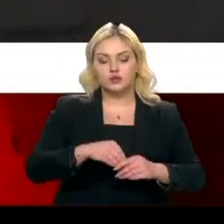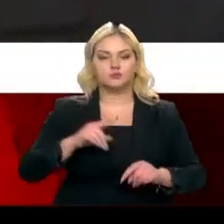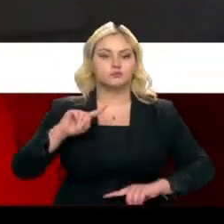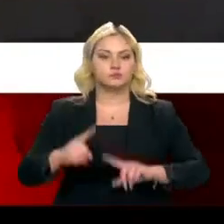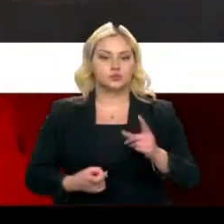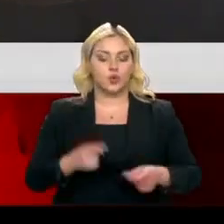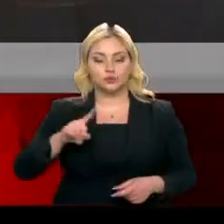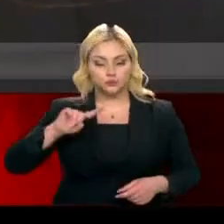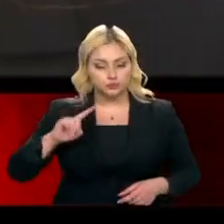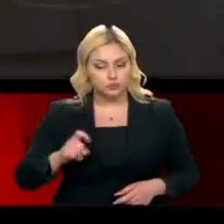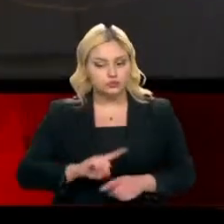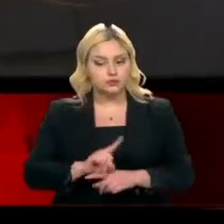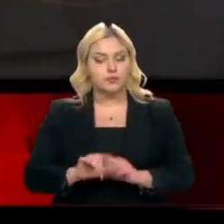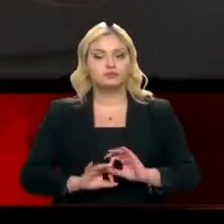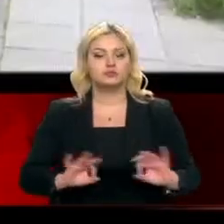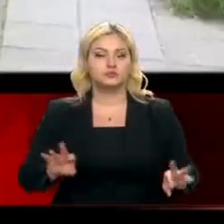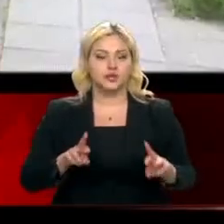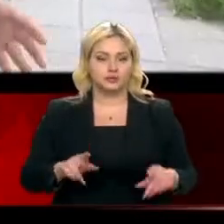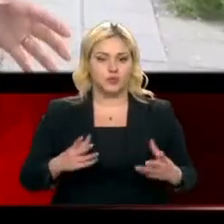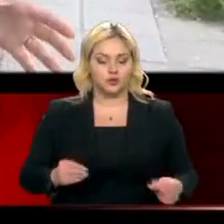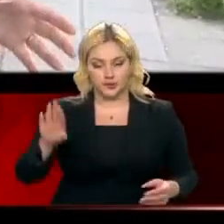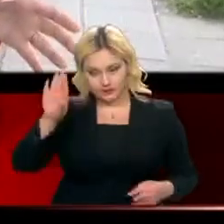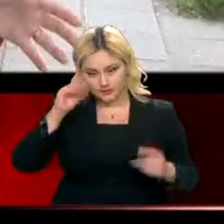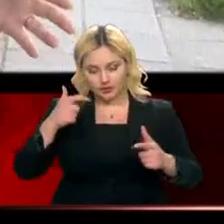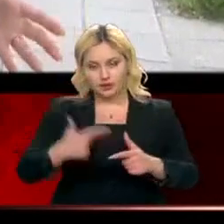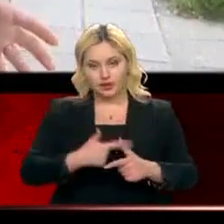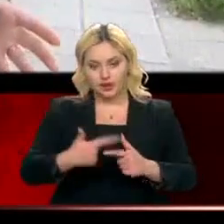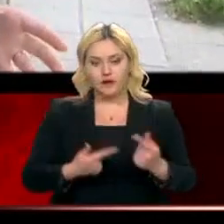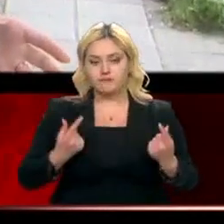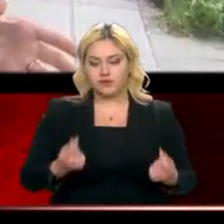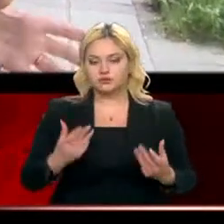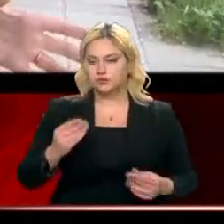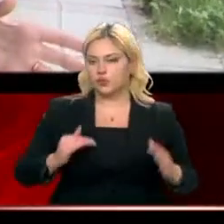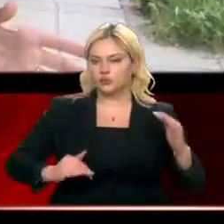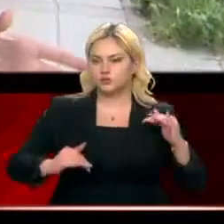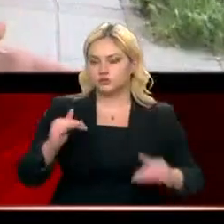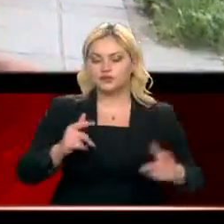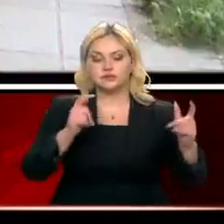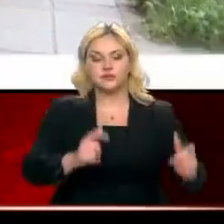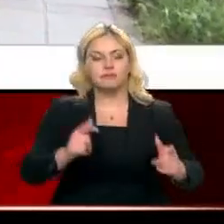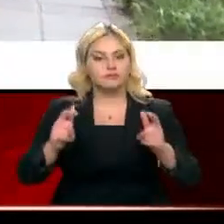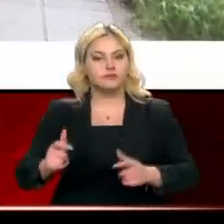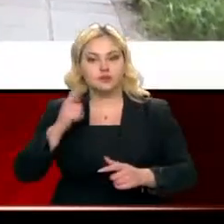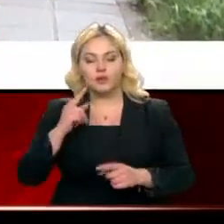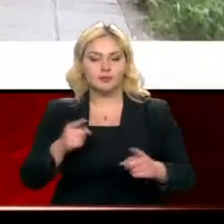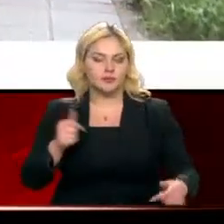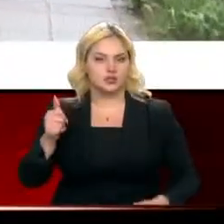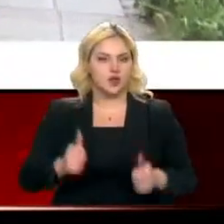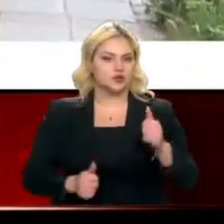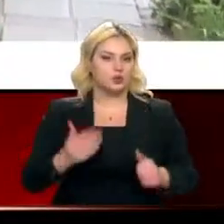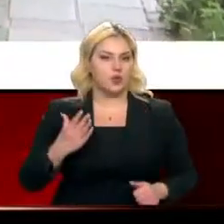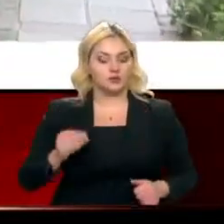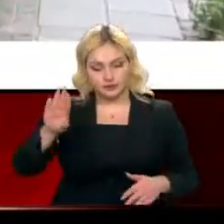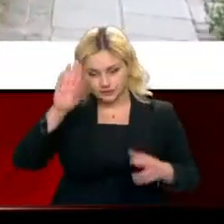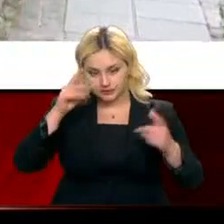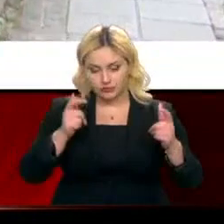bulabiliyorum. O da bulduğum zaman da mucize niyetine geçiyor. İstanbul'da kira fiyatları o kadar yükseldi ki semtlerde adeta birbiriyle yarışır oldu.